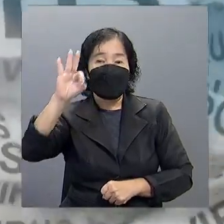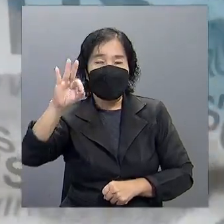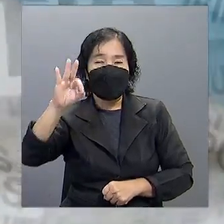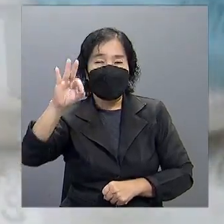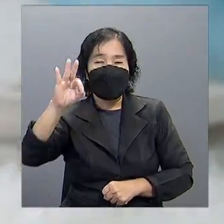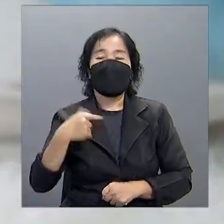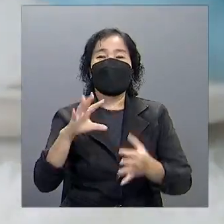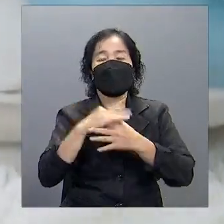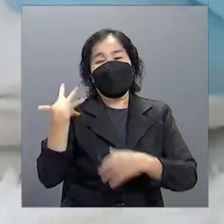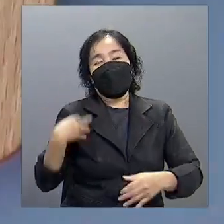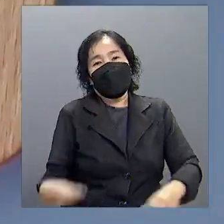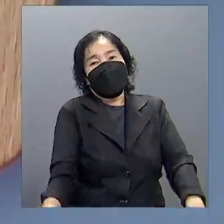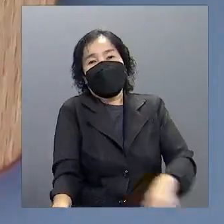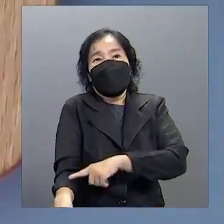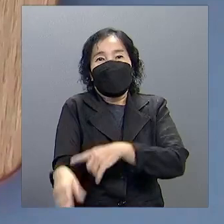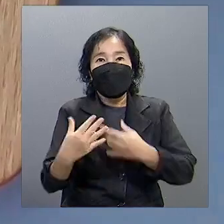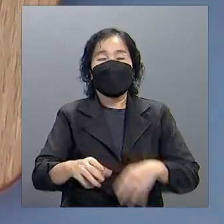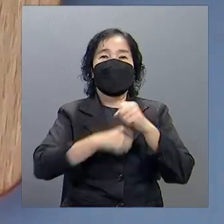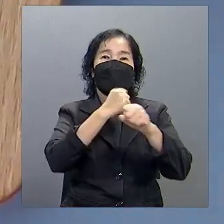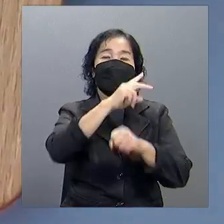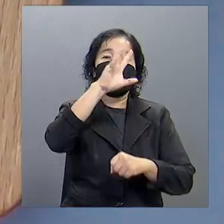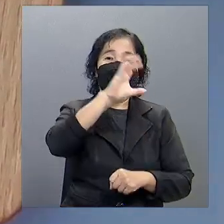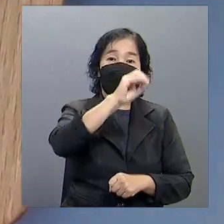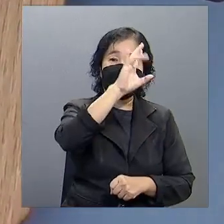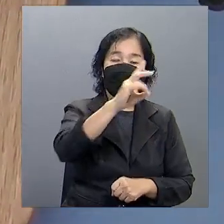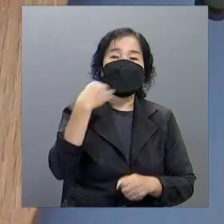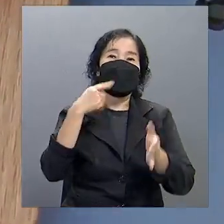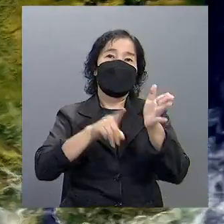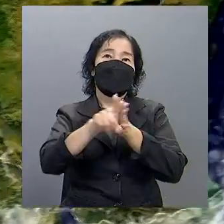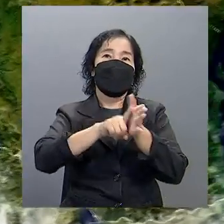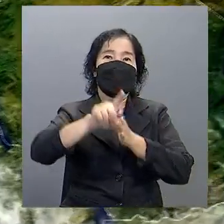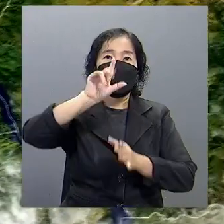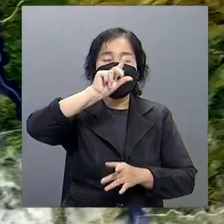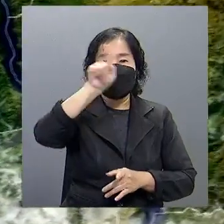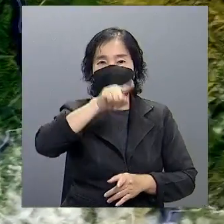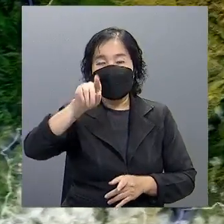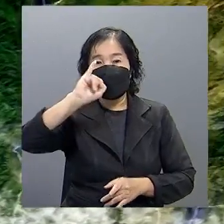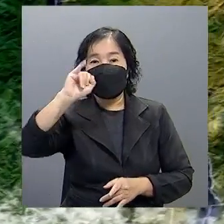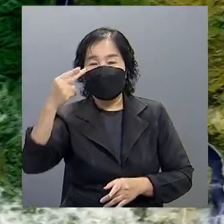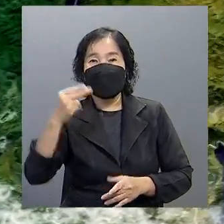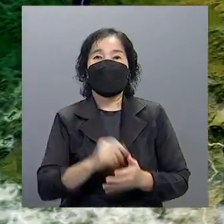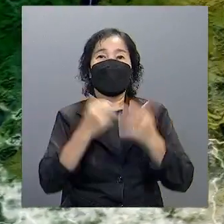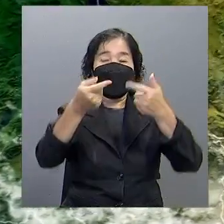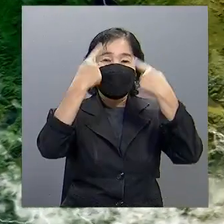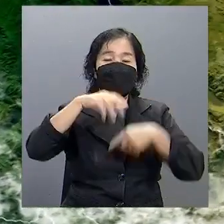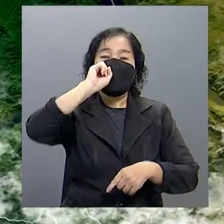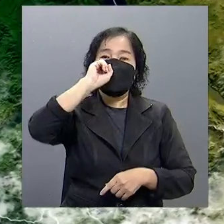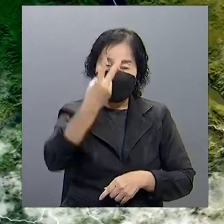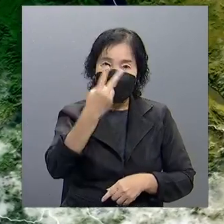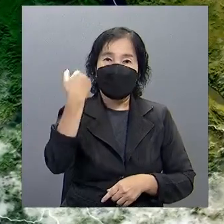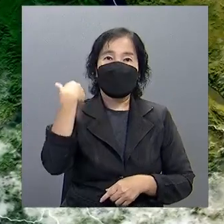ในปี 2557ไวรัสซิก้าในปี 2559การระบาดซ้ำของโรคอีโบลาในคองโก